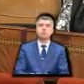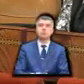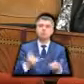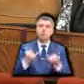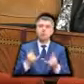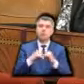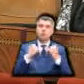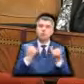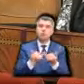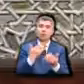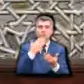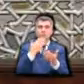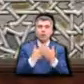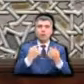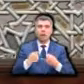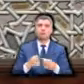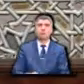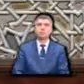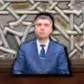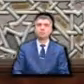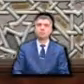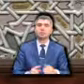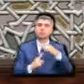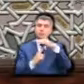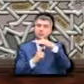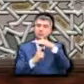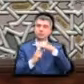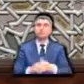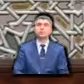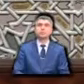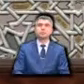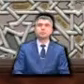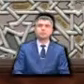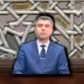الجلسة. شكرا السيد الرئيس. تفضل السيد الرئيس.